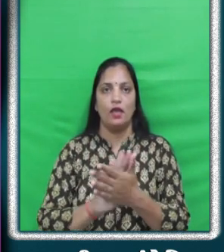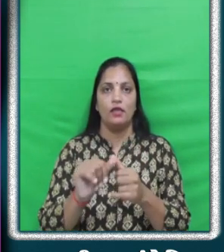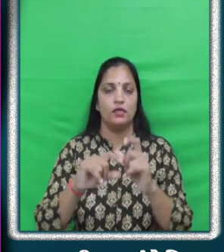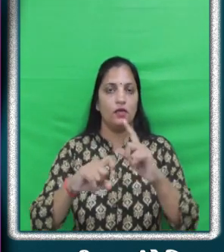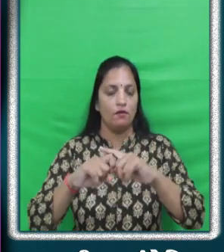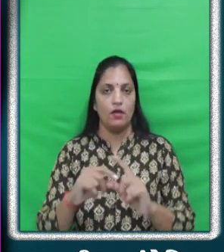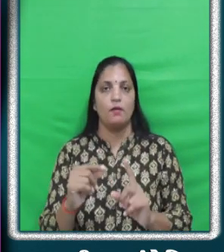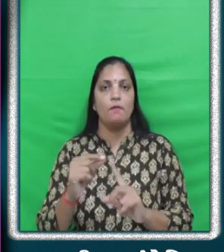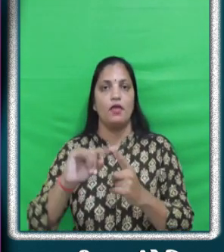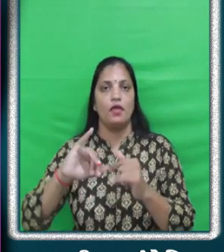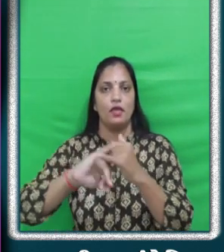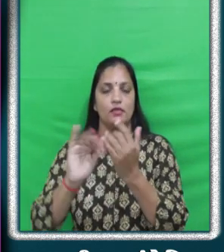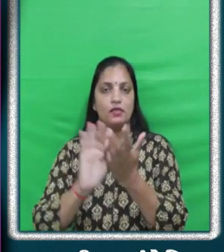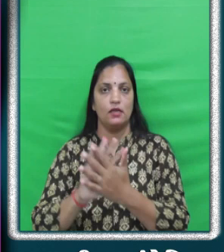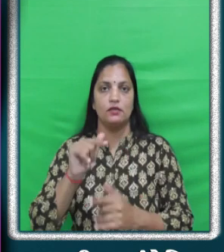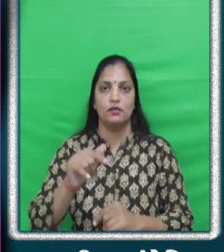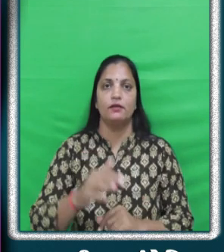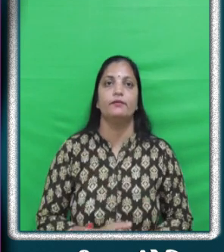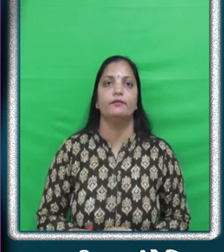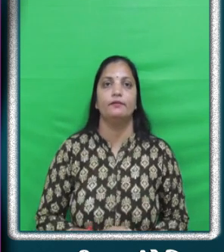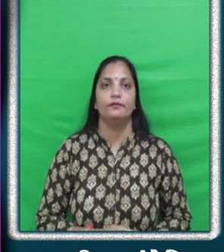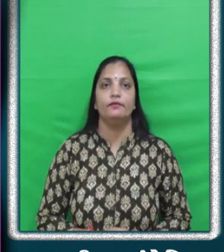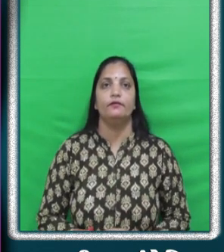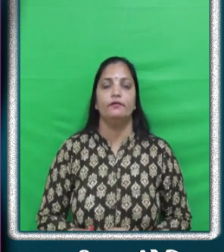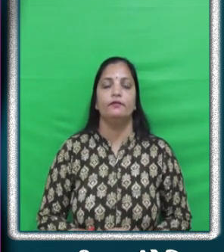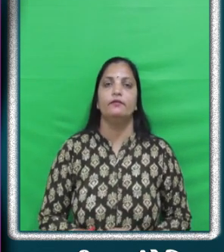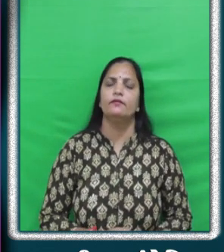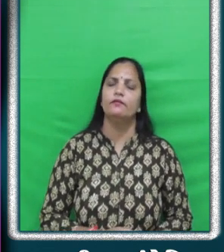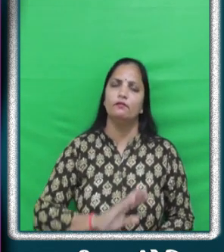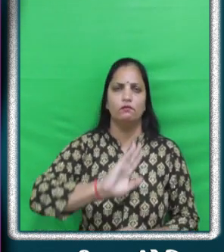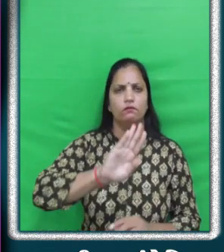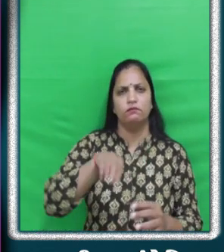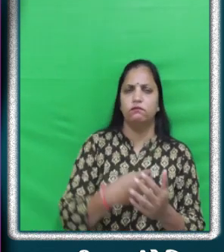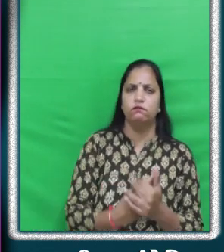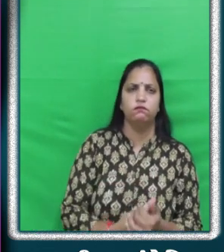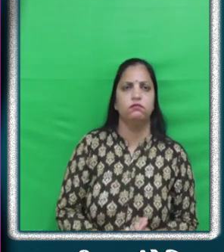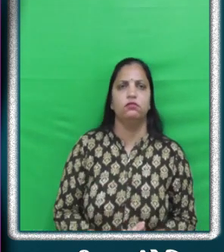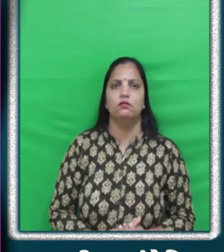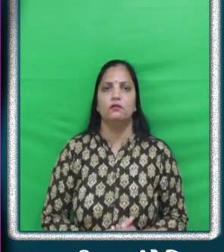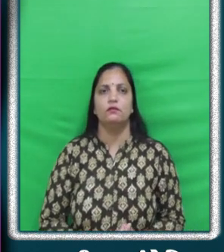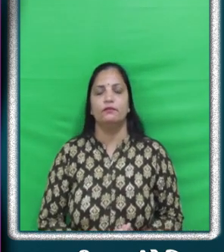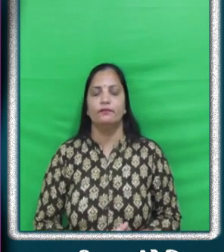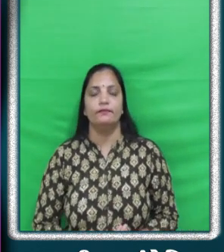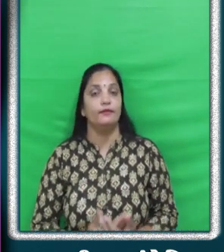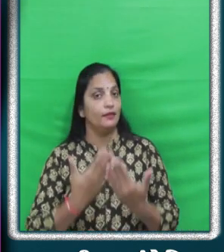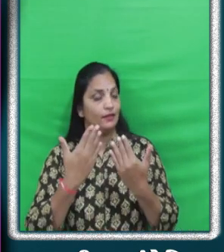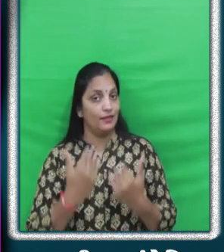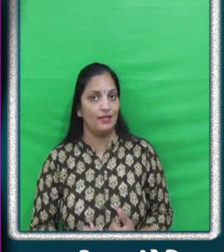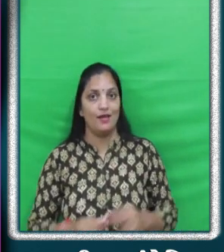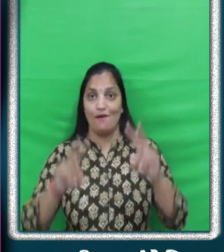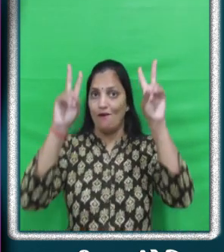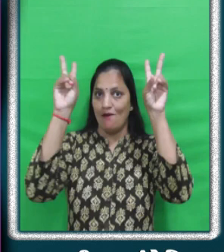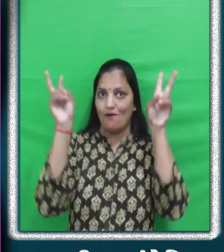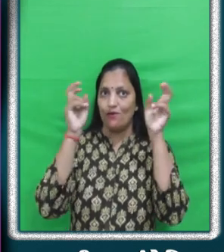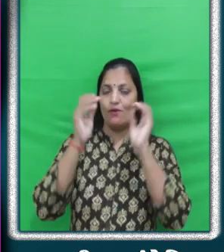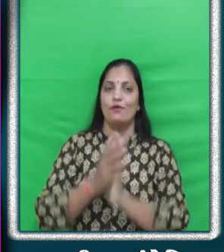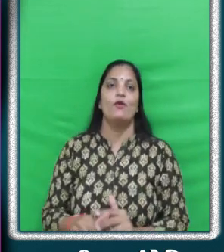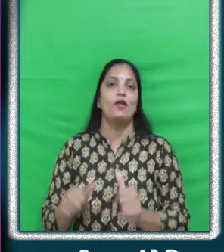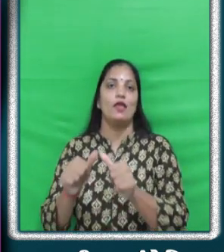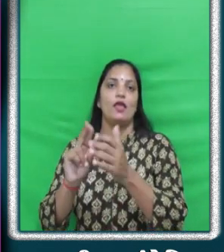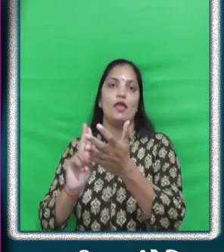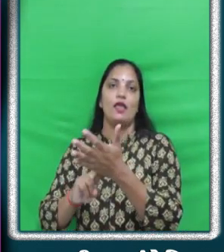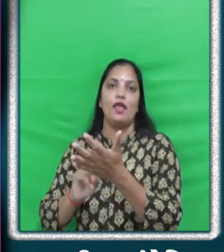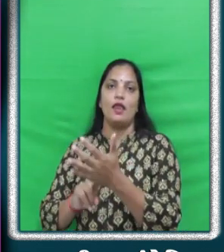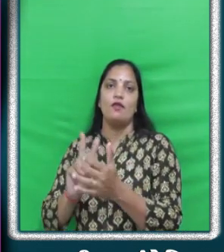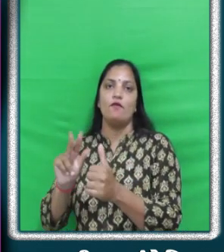અંદર જલવાહિની, જલવાહક, જલવાહક તંતુ અને જલવાહક મૃદુતક, ઘણા બધા ભાગો આની અંદર। વાત હવે છે